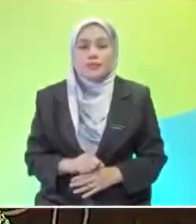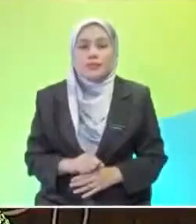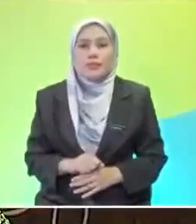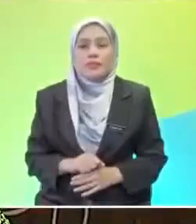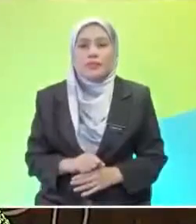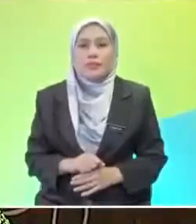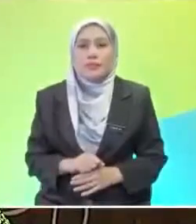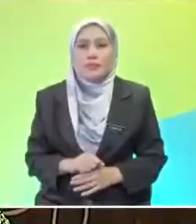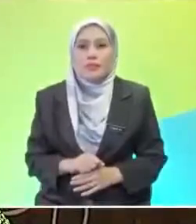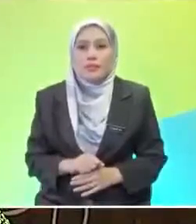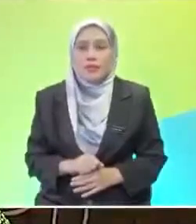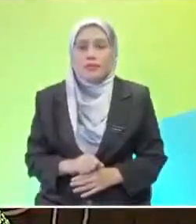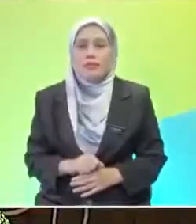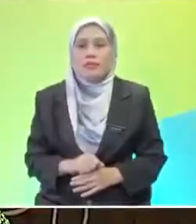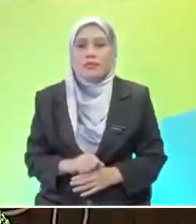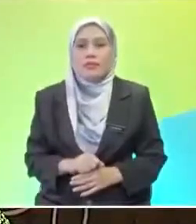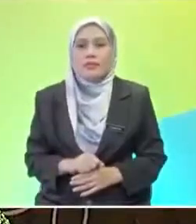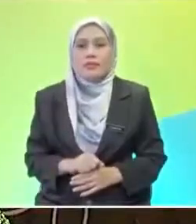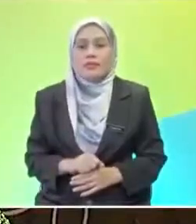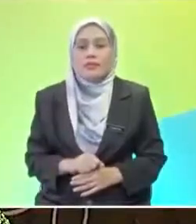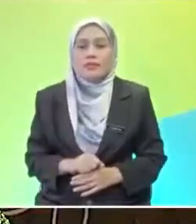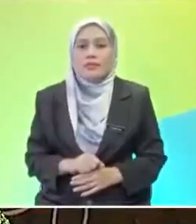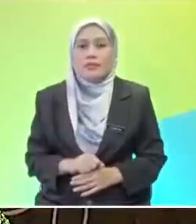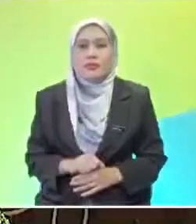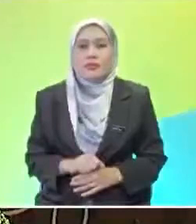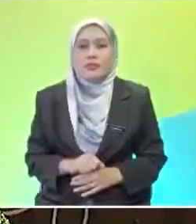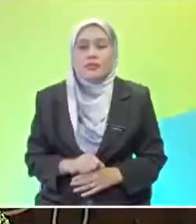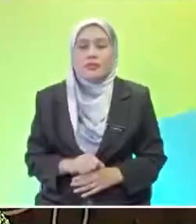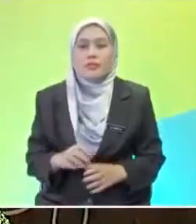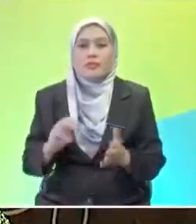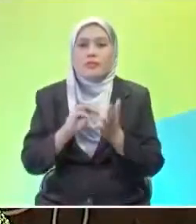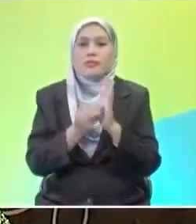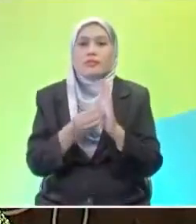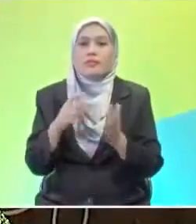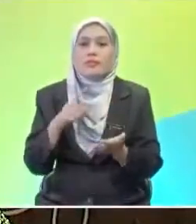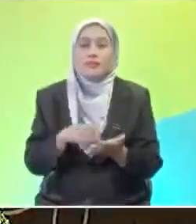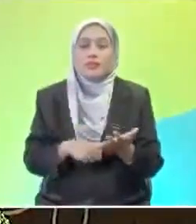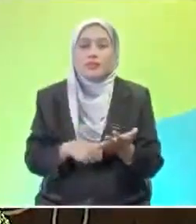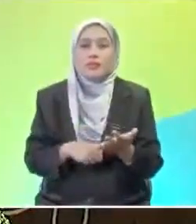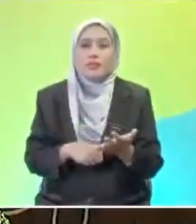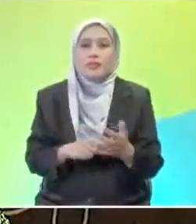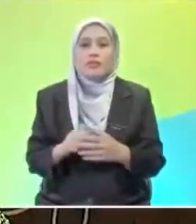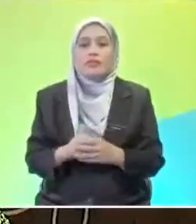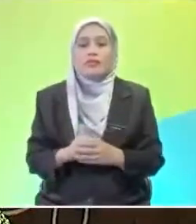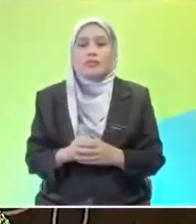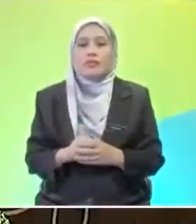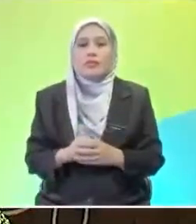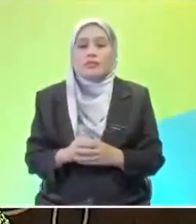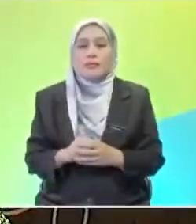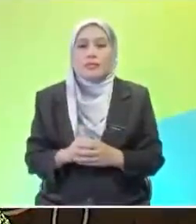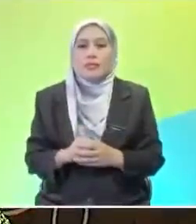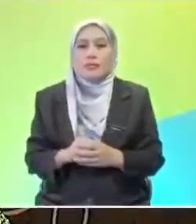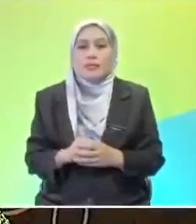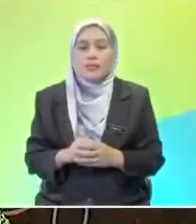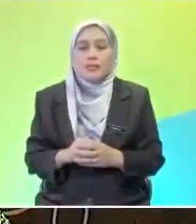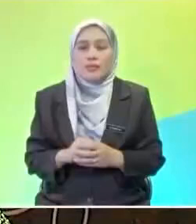ikan, hasil banyak jana pendapatan. Okey, fikir murid-murid apa maksud dia? Okey, langkah empat, calit batu dan juga papan, sekali